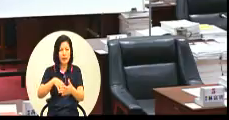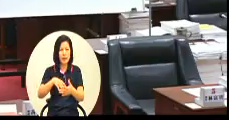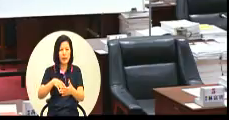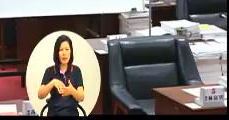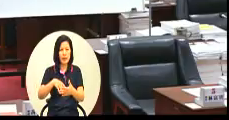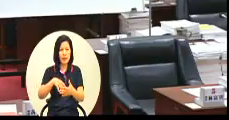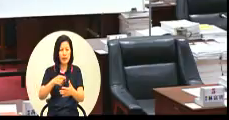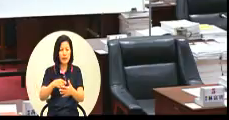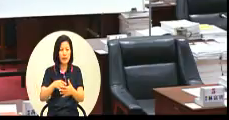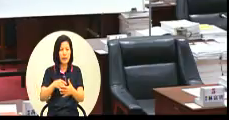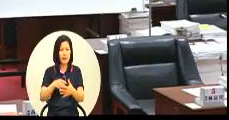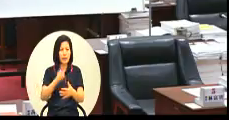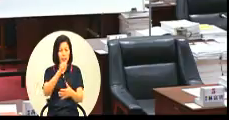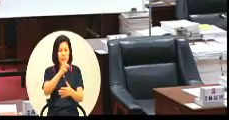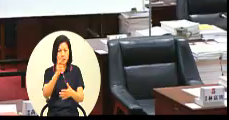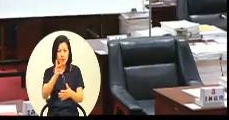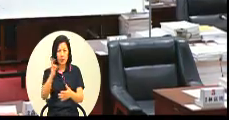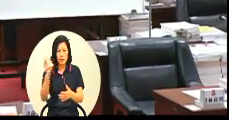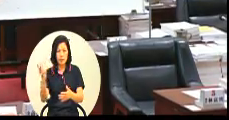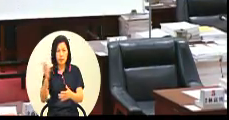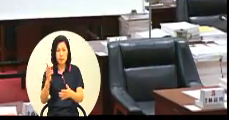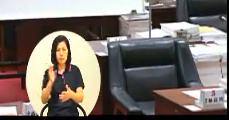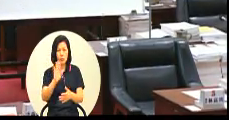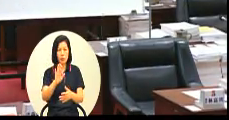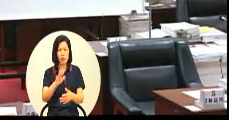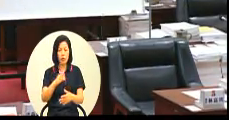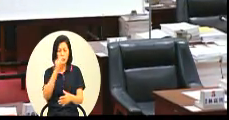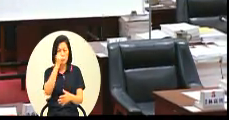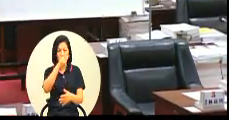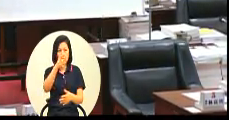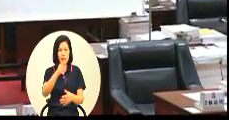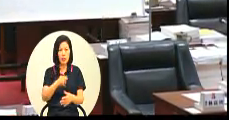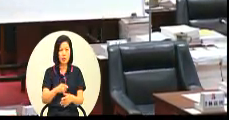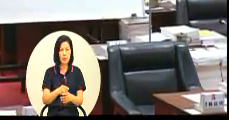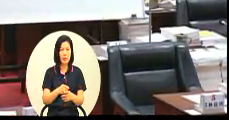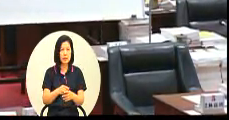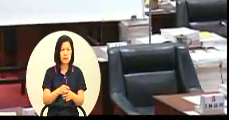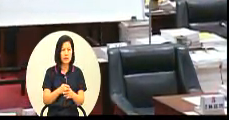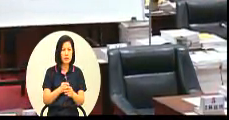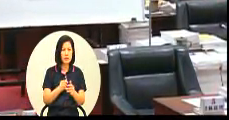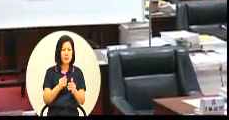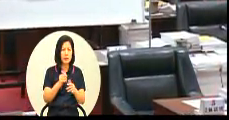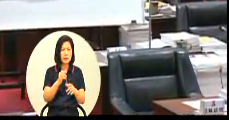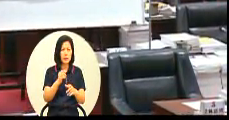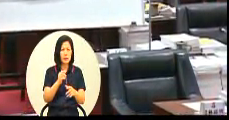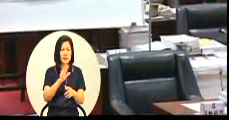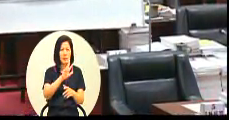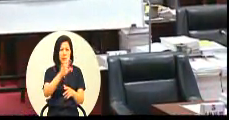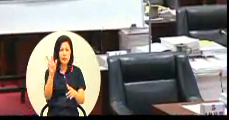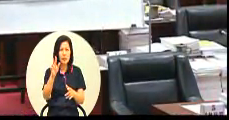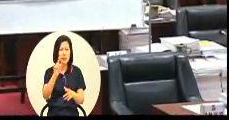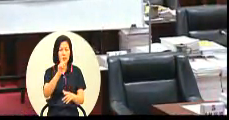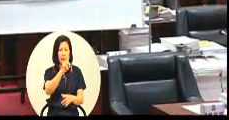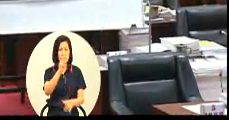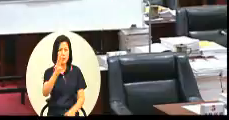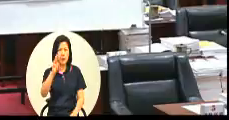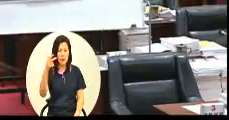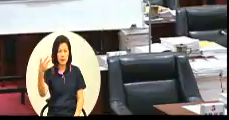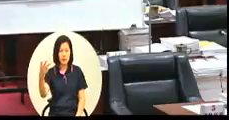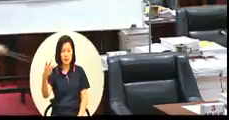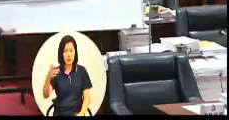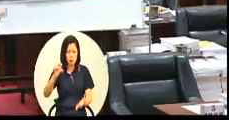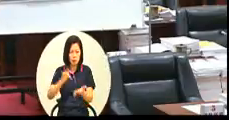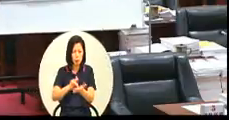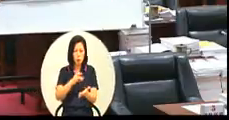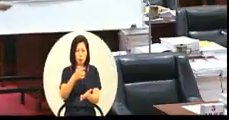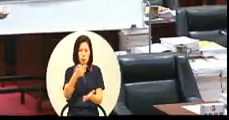它还有铯134。可是为什么本席特别去提到铯137？因为这个铯137对人体是最毒的。